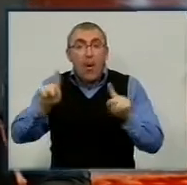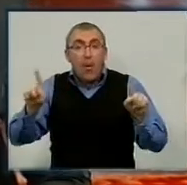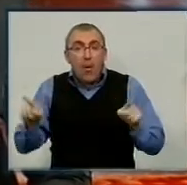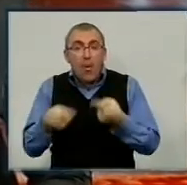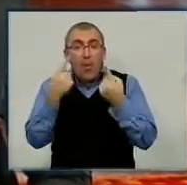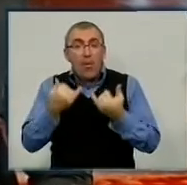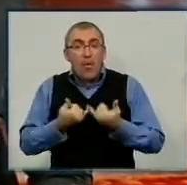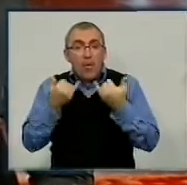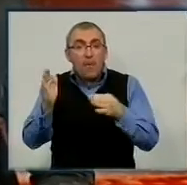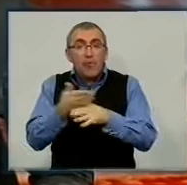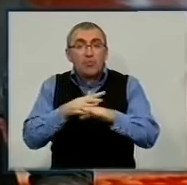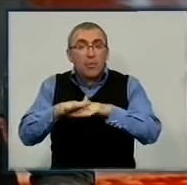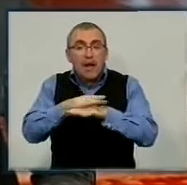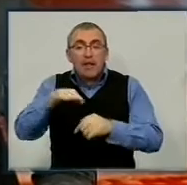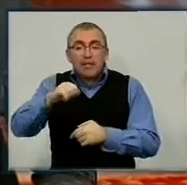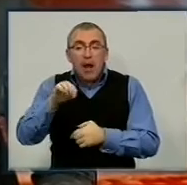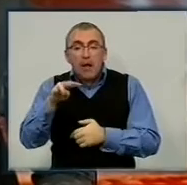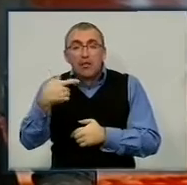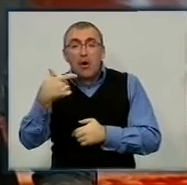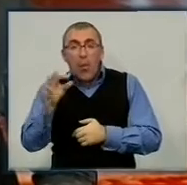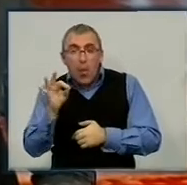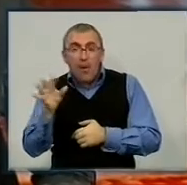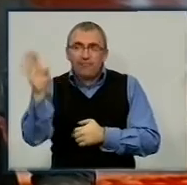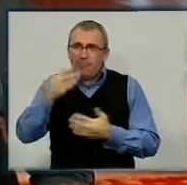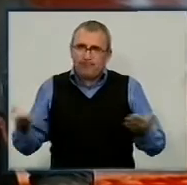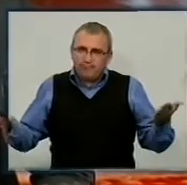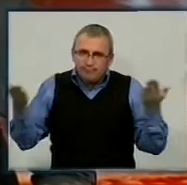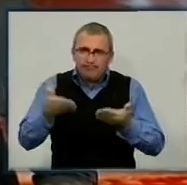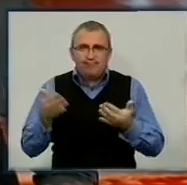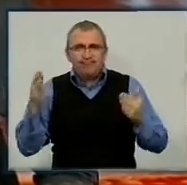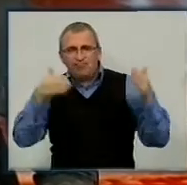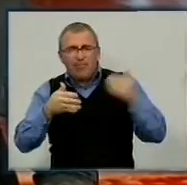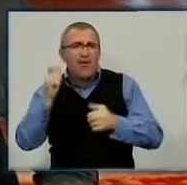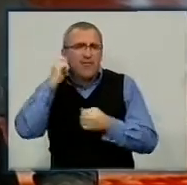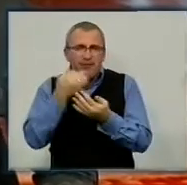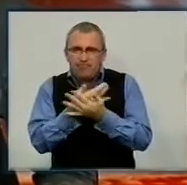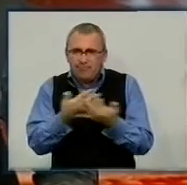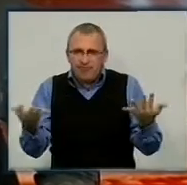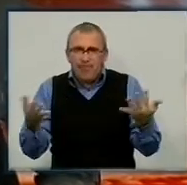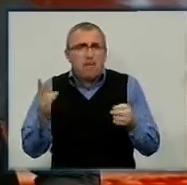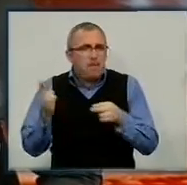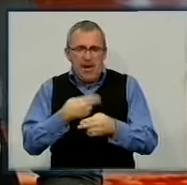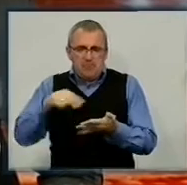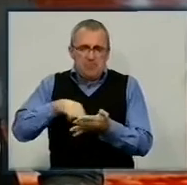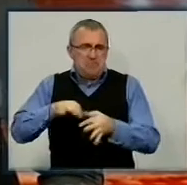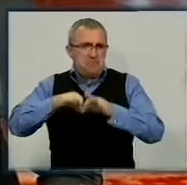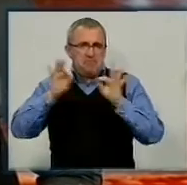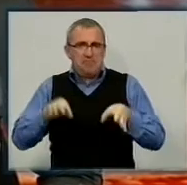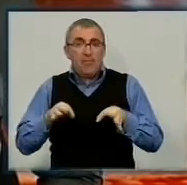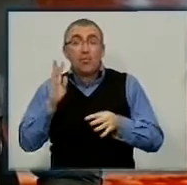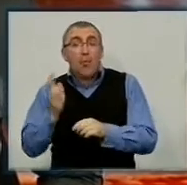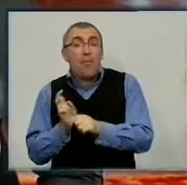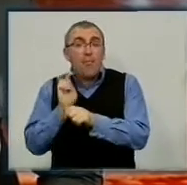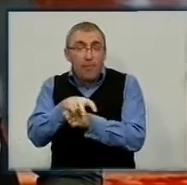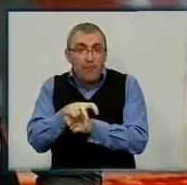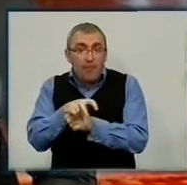з нагоди Міжнародного дня танго за шували усіх охочих будь-якого віку і без танцювальної підготовки хто прийшов на урок